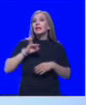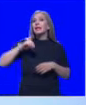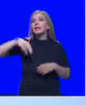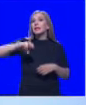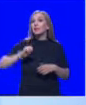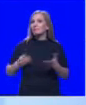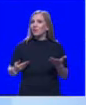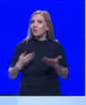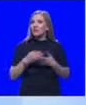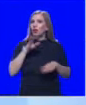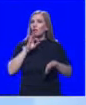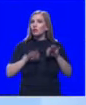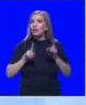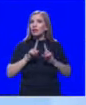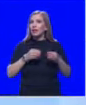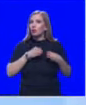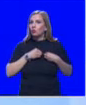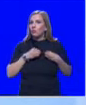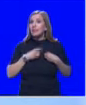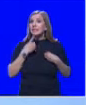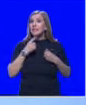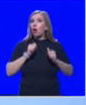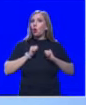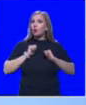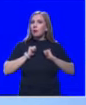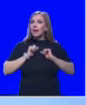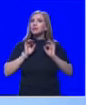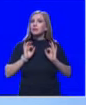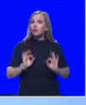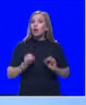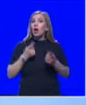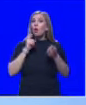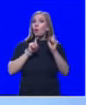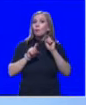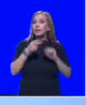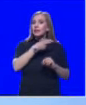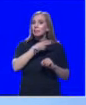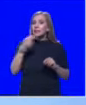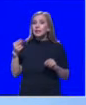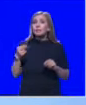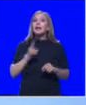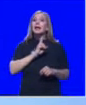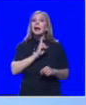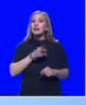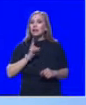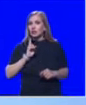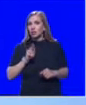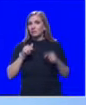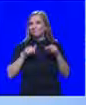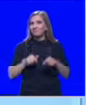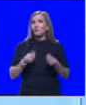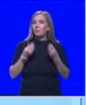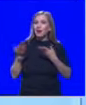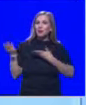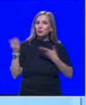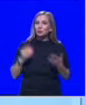внесоха вот на недоверие за отбрана и сигурност. Коментираме темата с бившия военен министър и вицепремиер в кабинета Борисов Красимир Каракачанов. Здравейте и